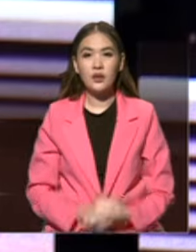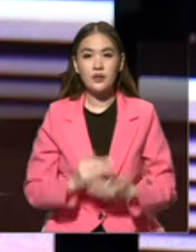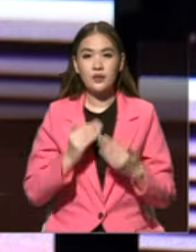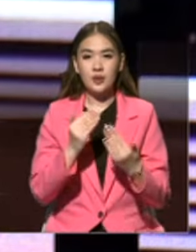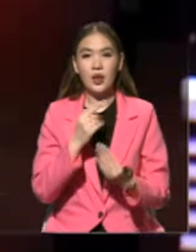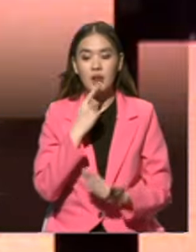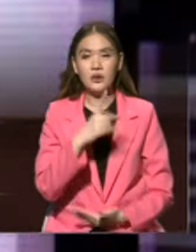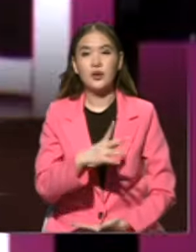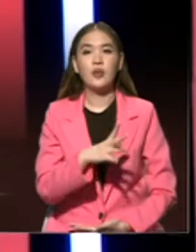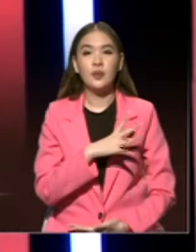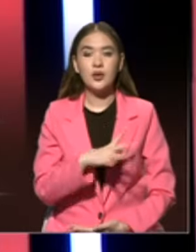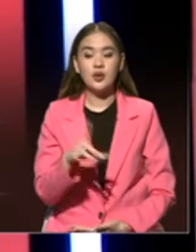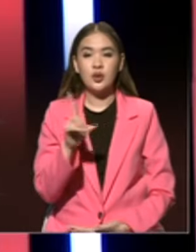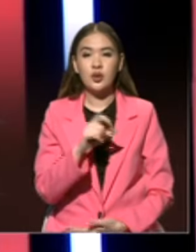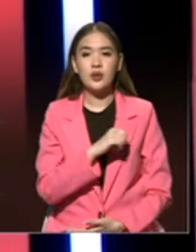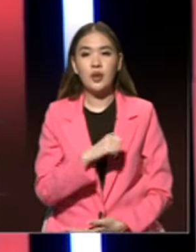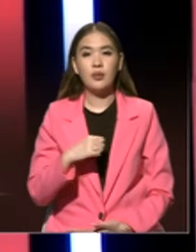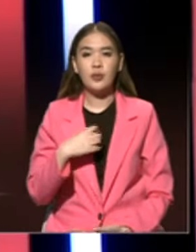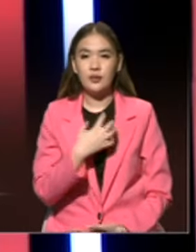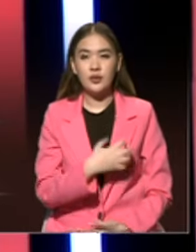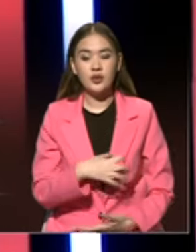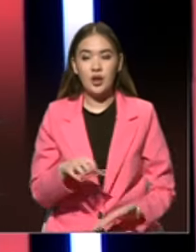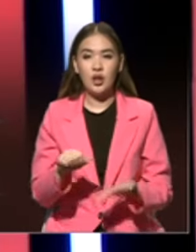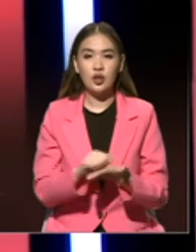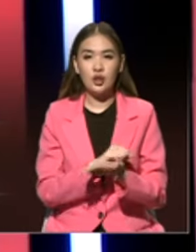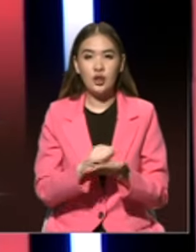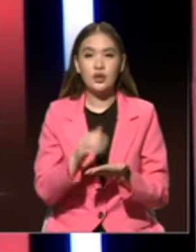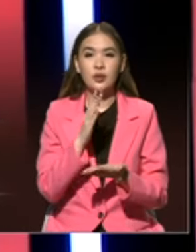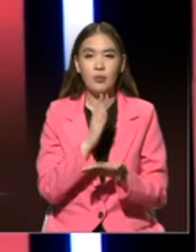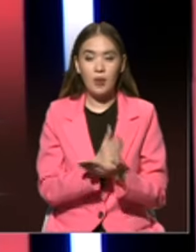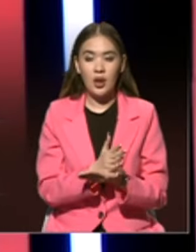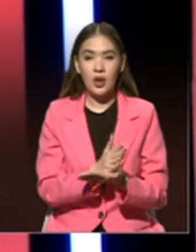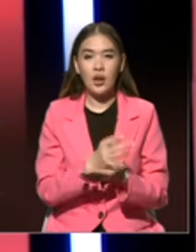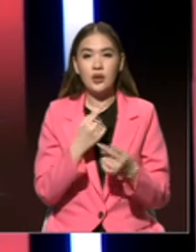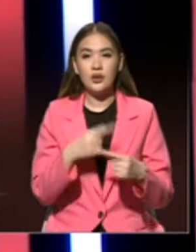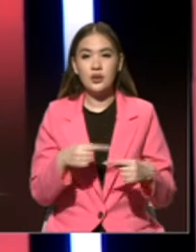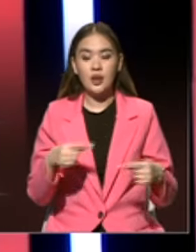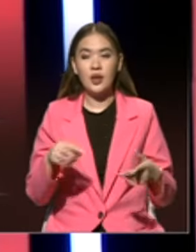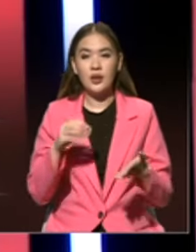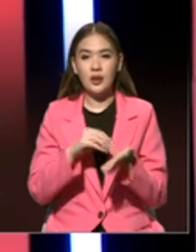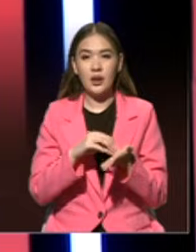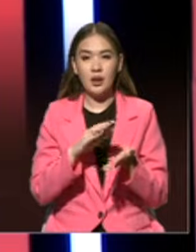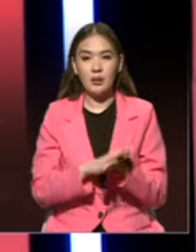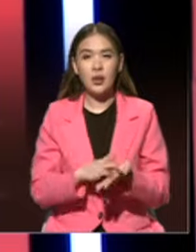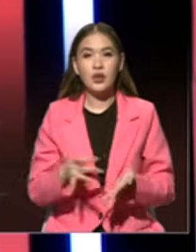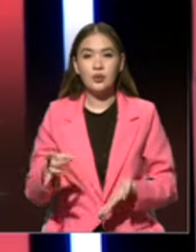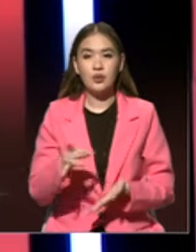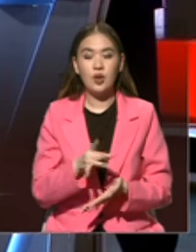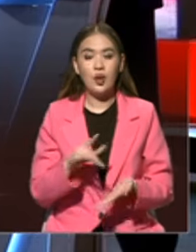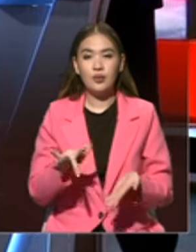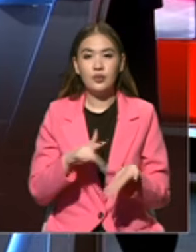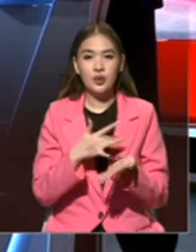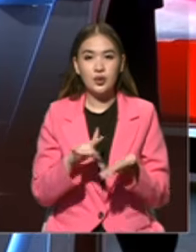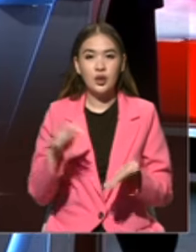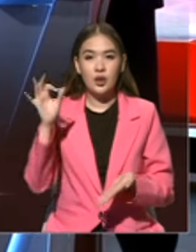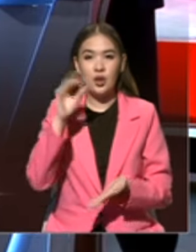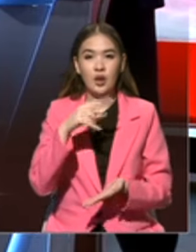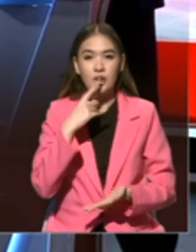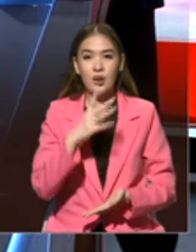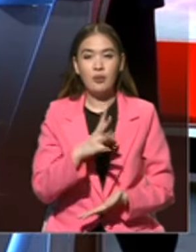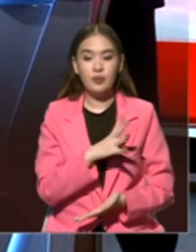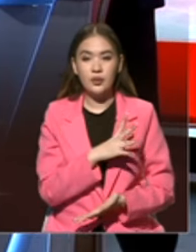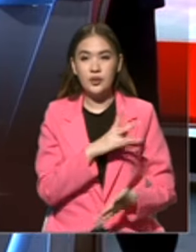айтып отырсыз, ең негізгі мәселе құжаты бар, барлығы дұрыс рәсімделген болса, оның республикалық бюджеттен төленеді деп отырсыз. Жергілікті